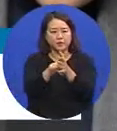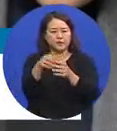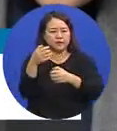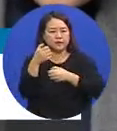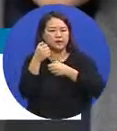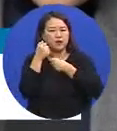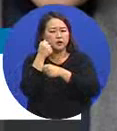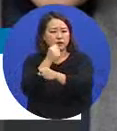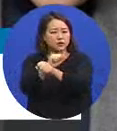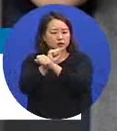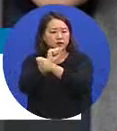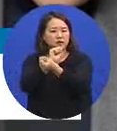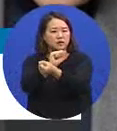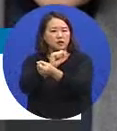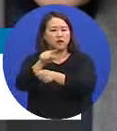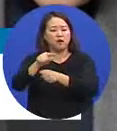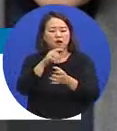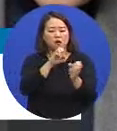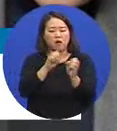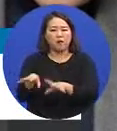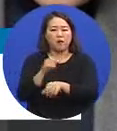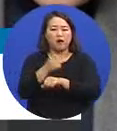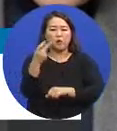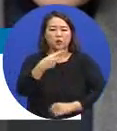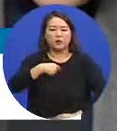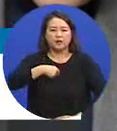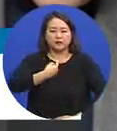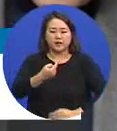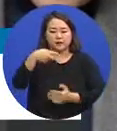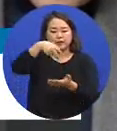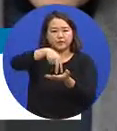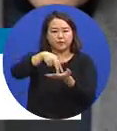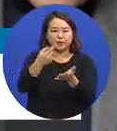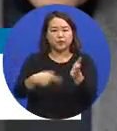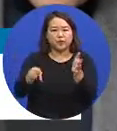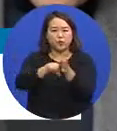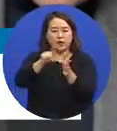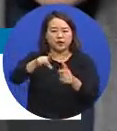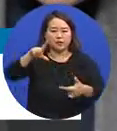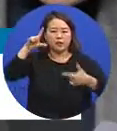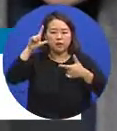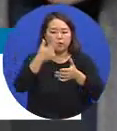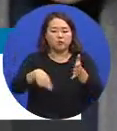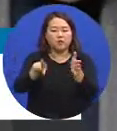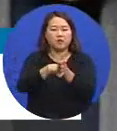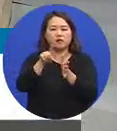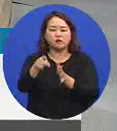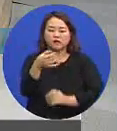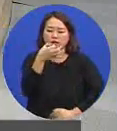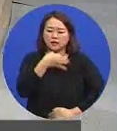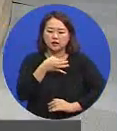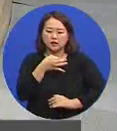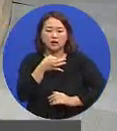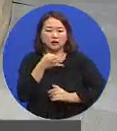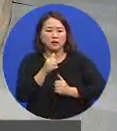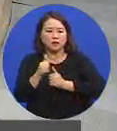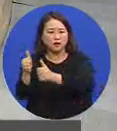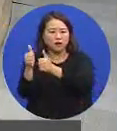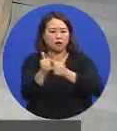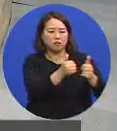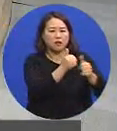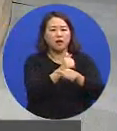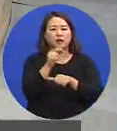또 한 번의 입신을 꾀하는 것 말고 어떤 의미도 부여할 수 없습니다. 이들은 이